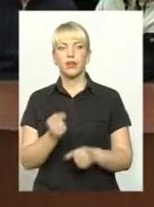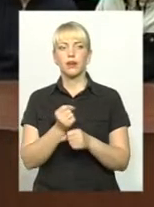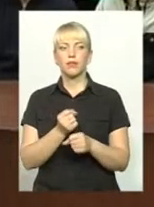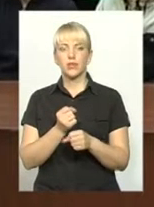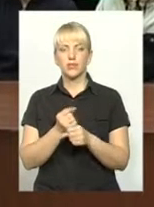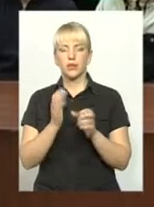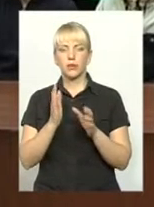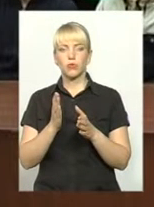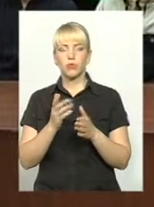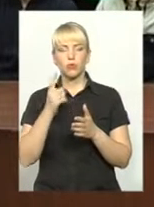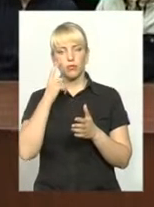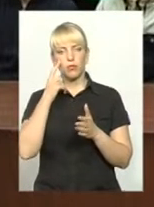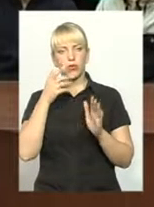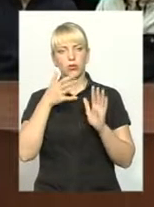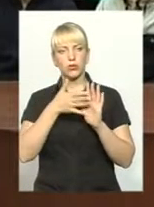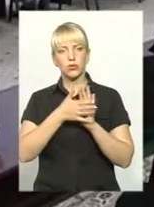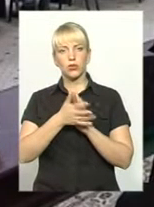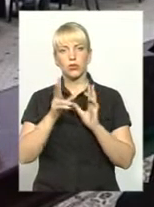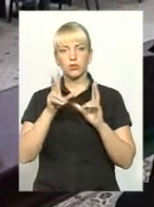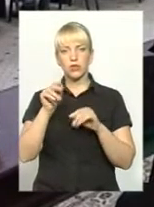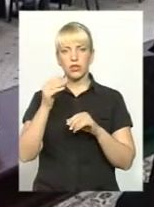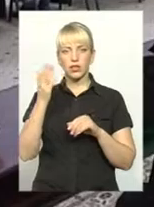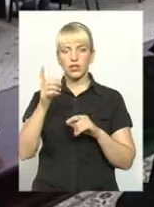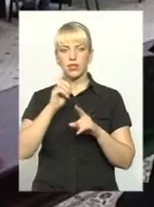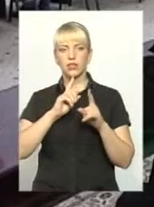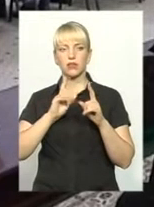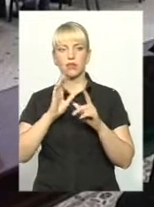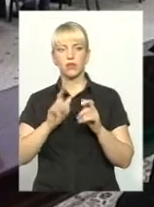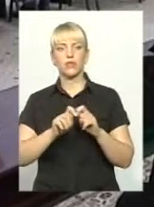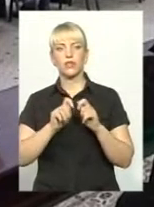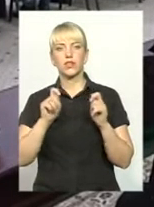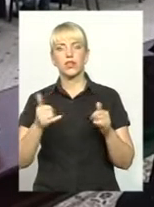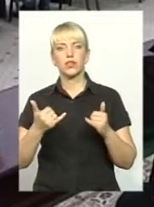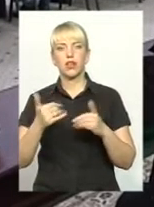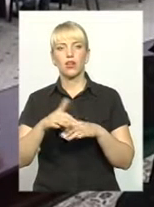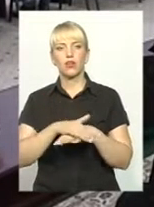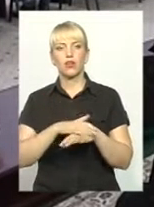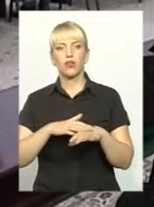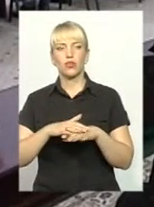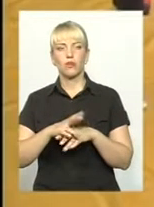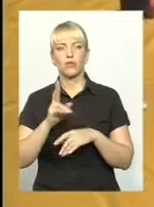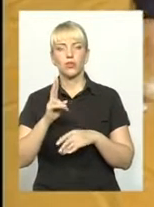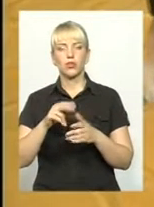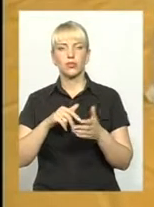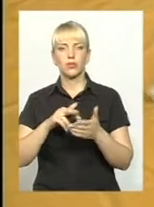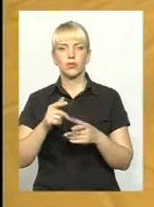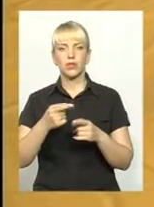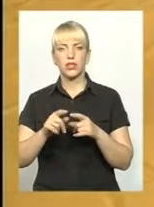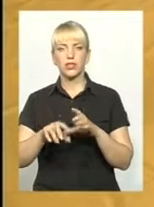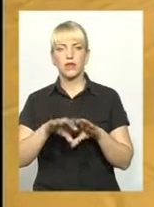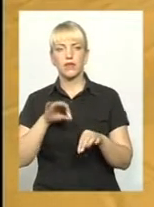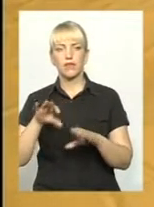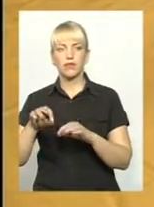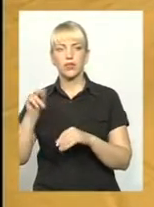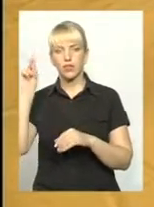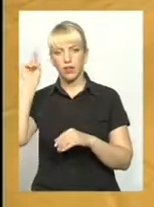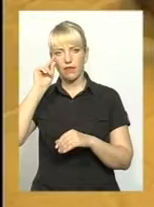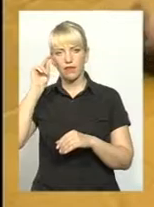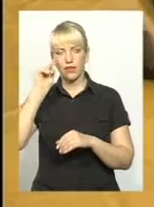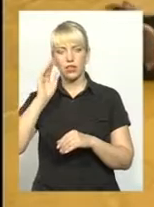прозоро, а ще обіцяють, їхні засідання будуть відкритими для громади. Наступний крок для тих, хто таки пройде відбір – навчання. Триватиме воно